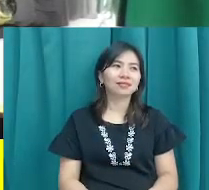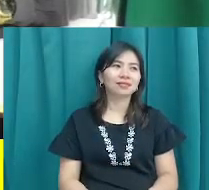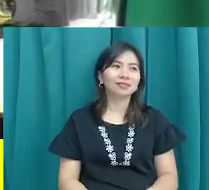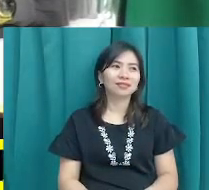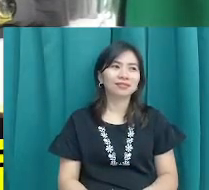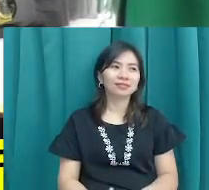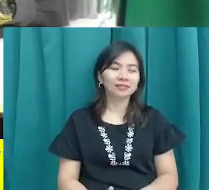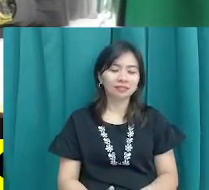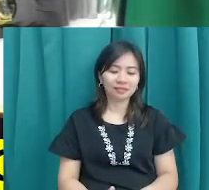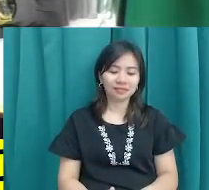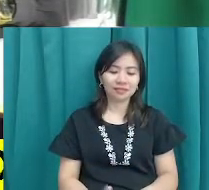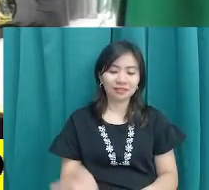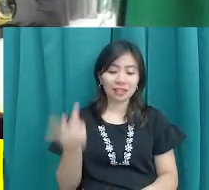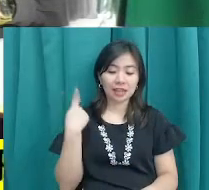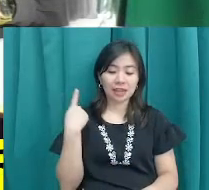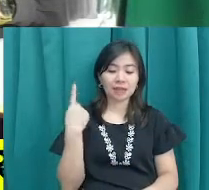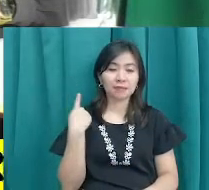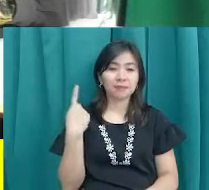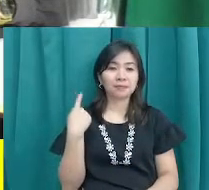May mga katungkulan